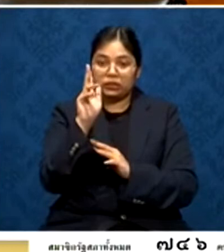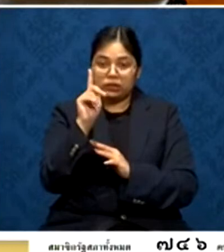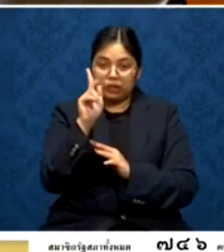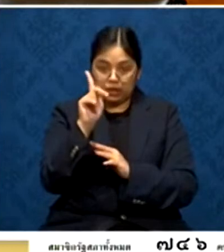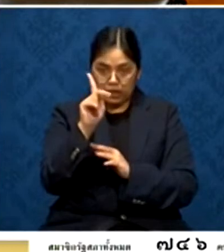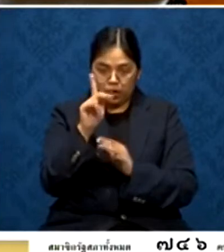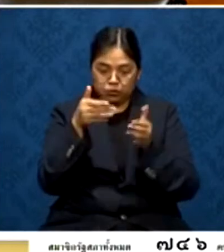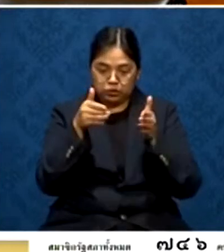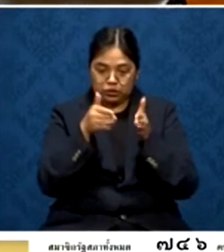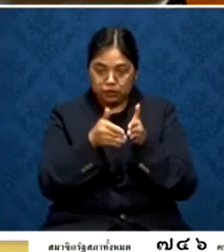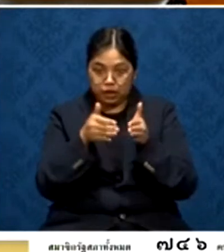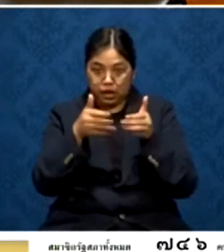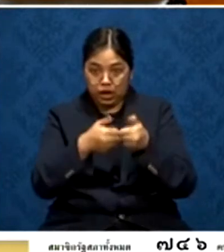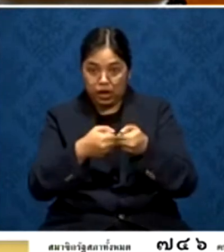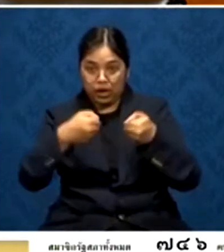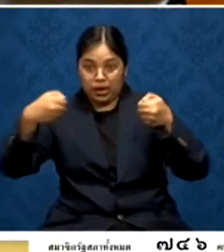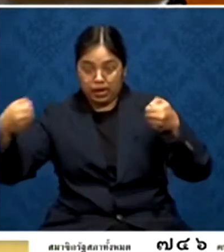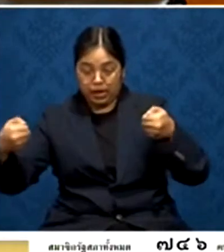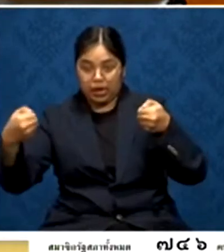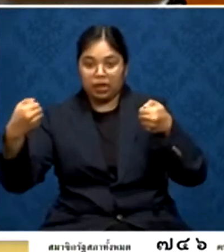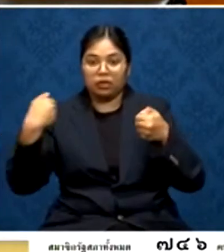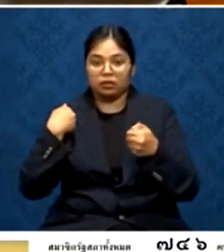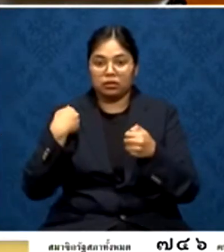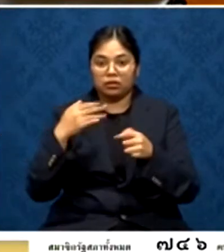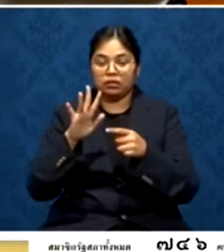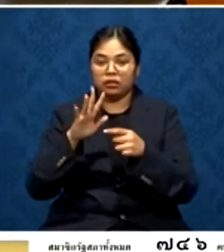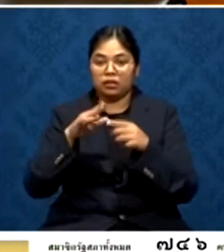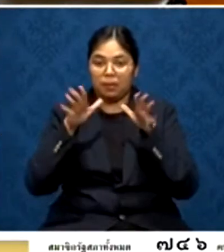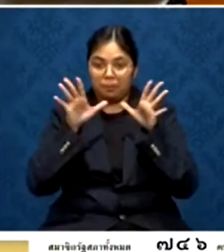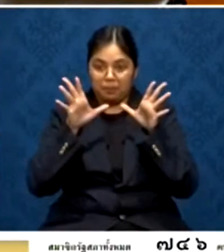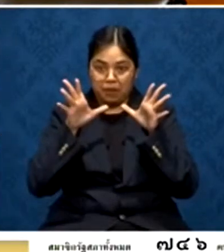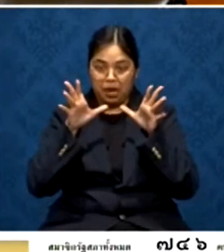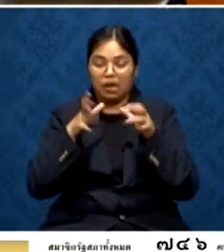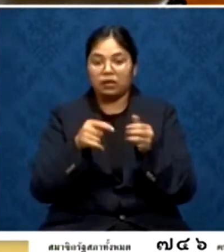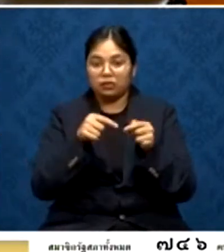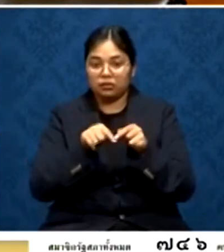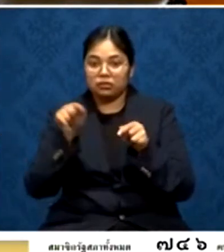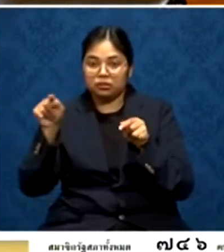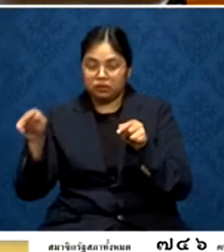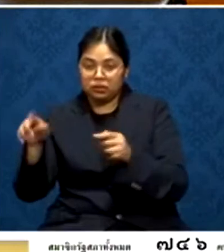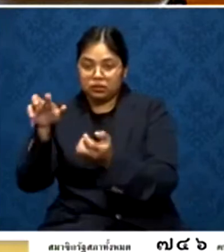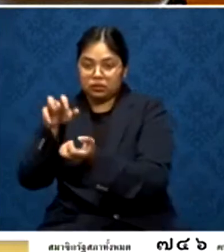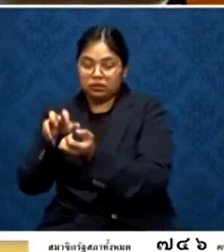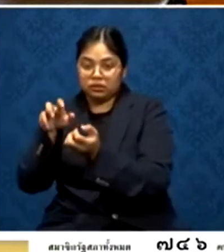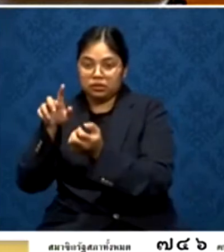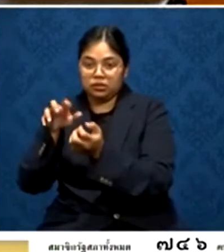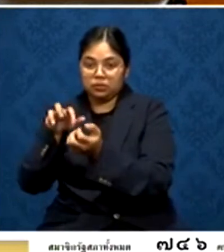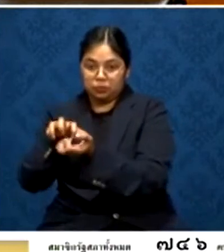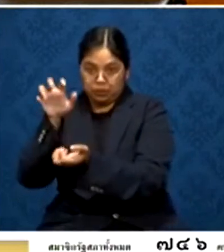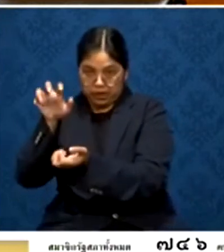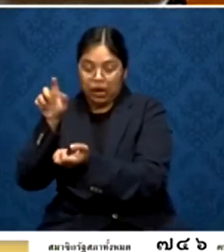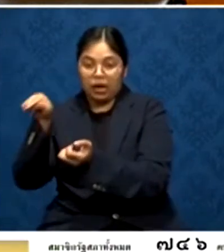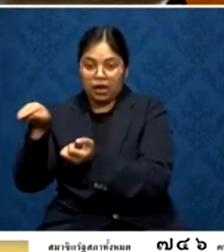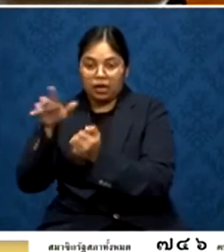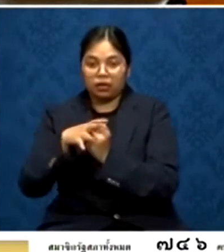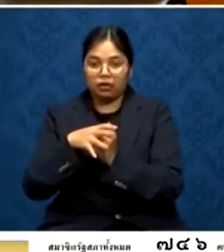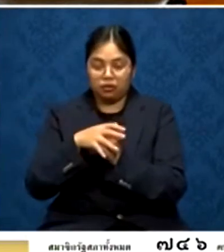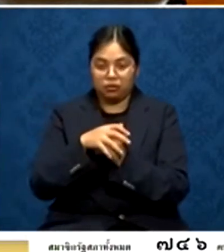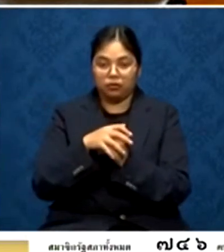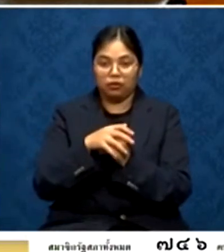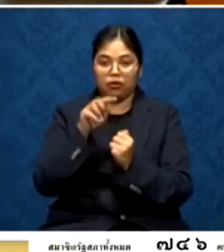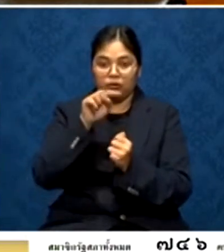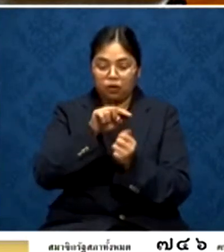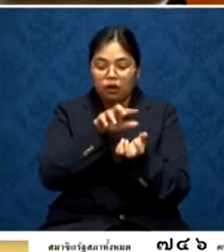ขยายช่วงแบริ่งถึงสมุทรปราการกับช่วงหมอชิดถึงสะพานใหม่ถึงคูค